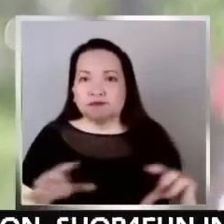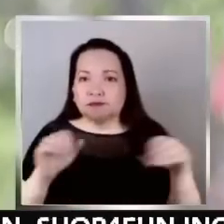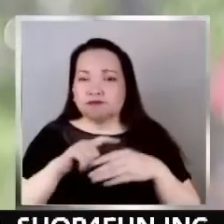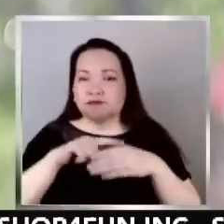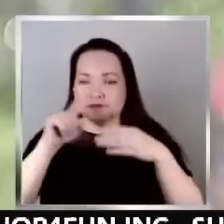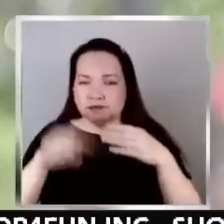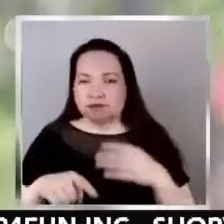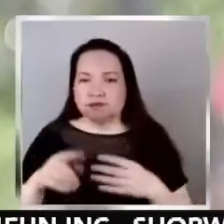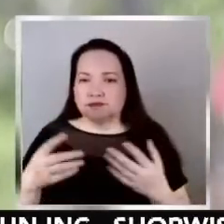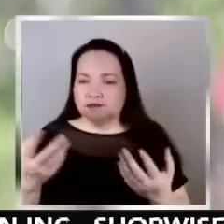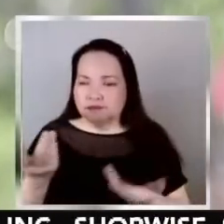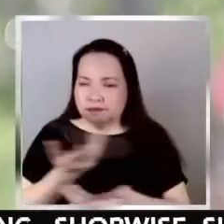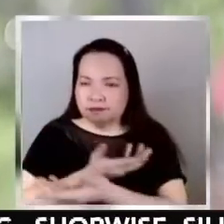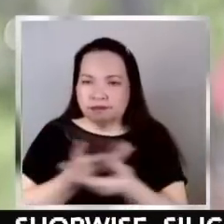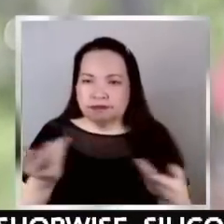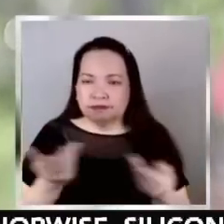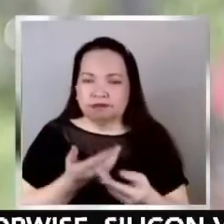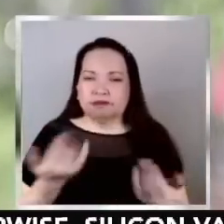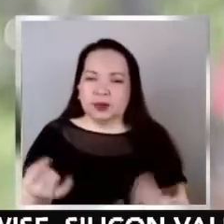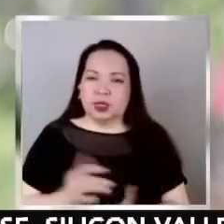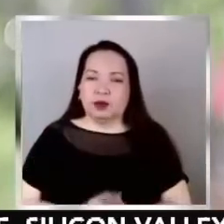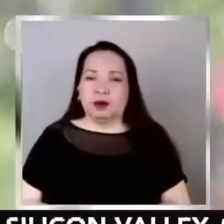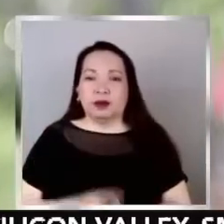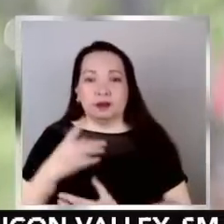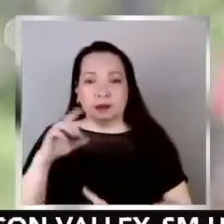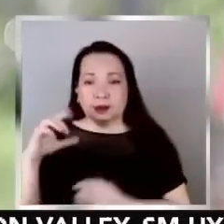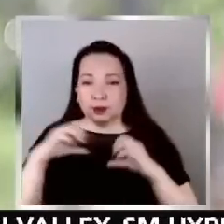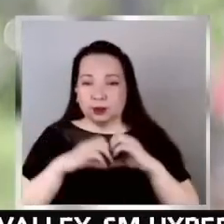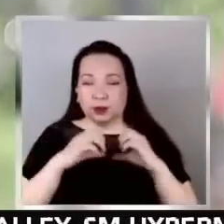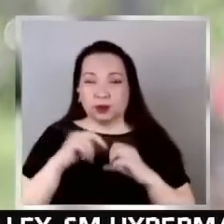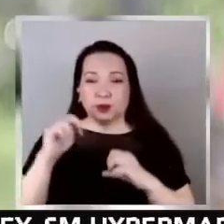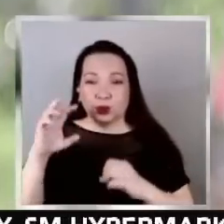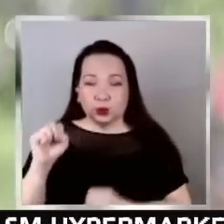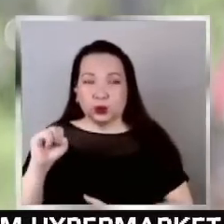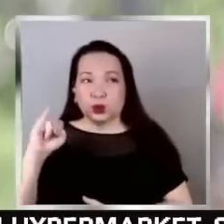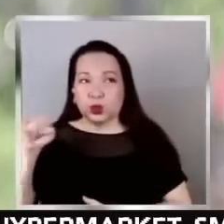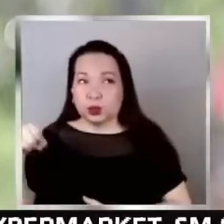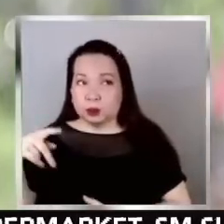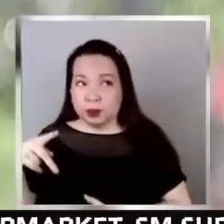Para sa GMA Integrated News, JP Soriano, nakatutok 24 oras.